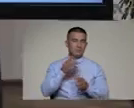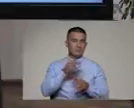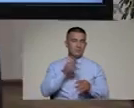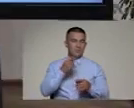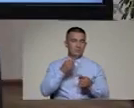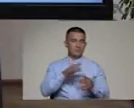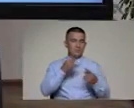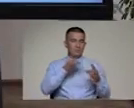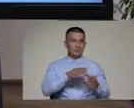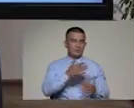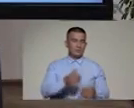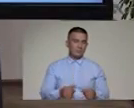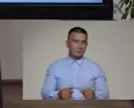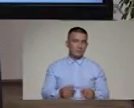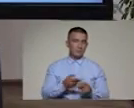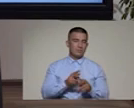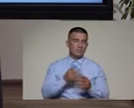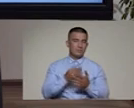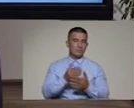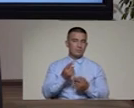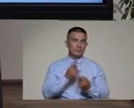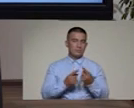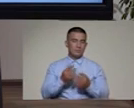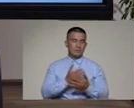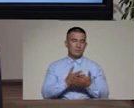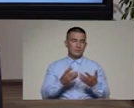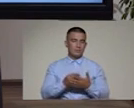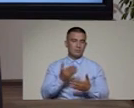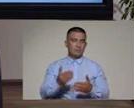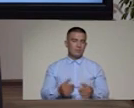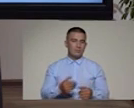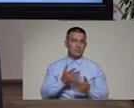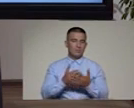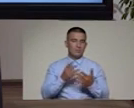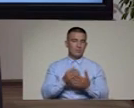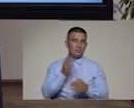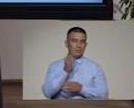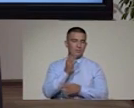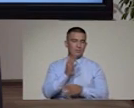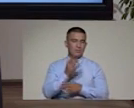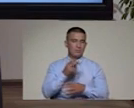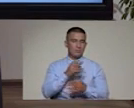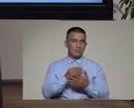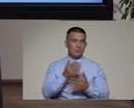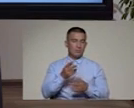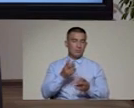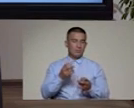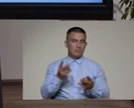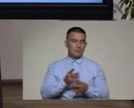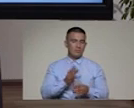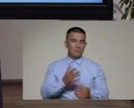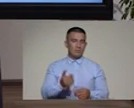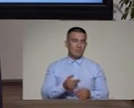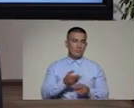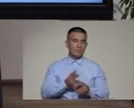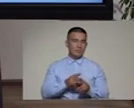unga ta'sir etmaydi. Uning birikmalari susal oltin deb ataladi. Yog'ochga xal berish uchun ishlatiladi. Buni qarangki,